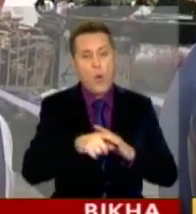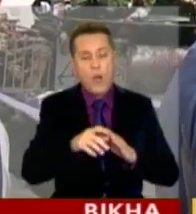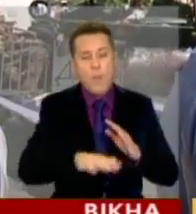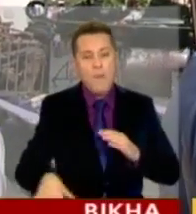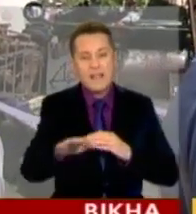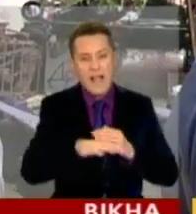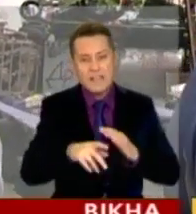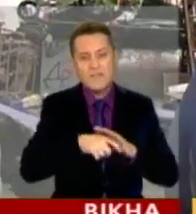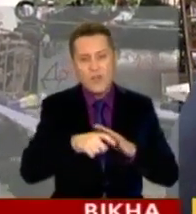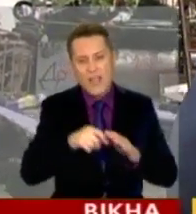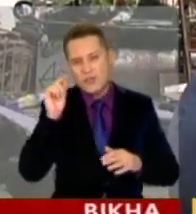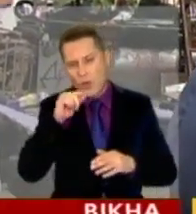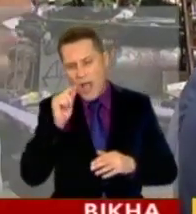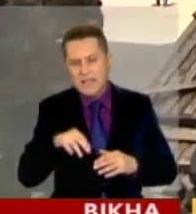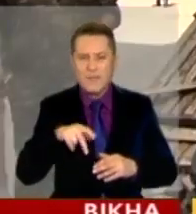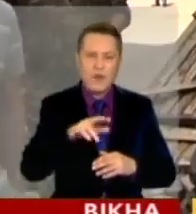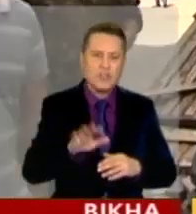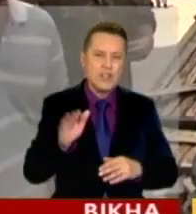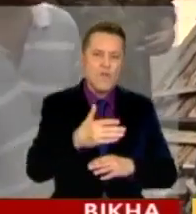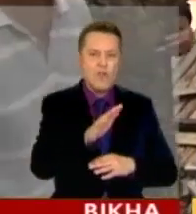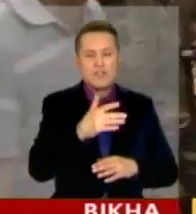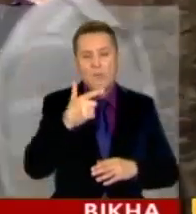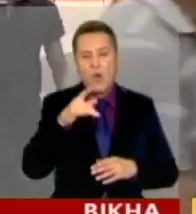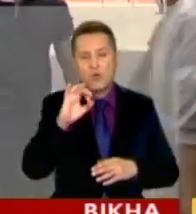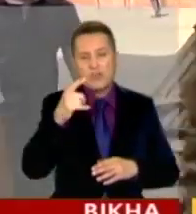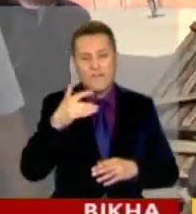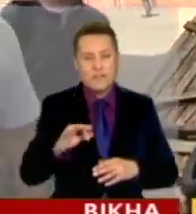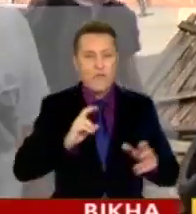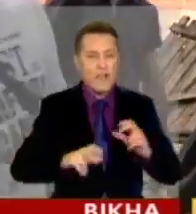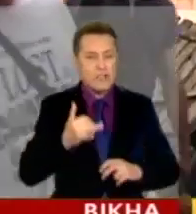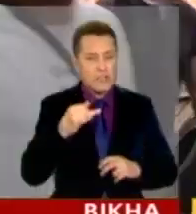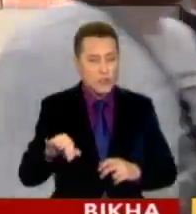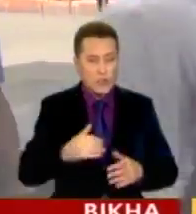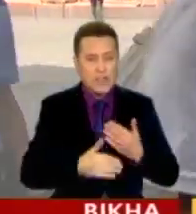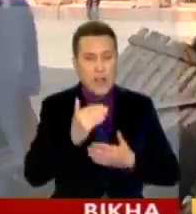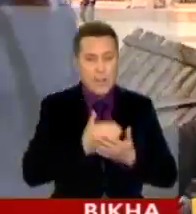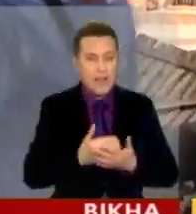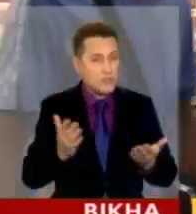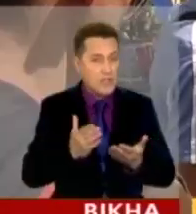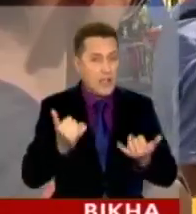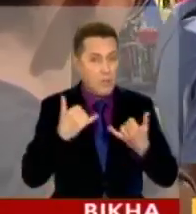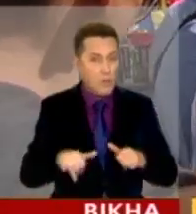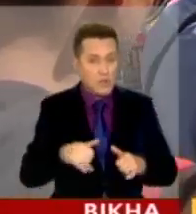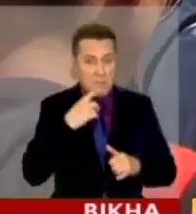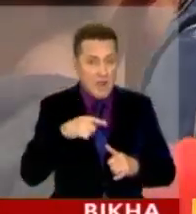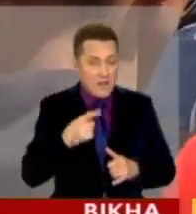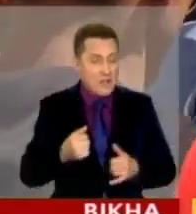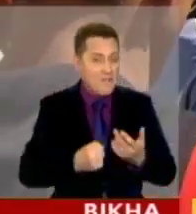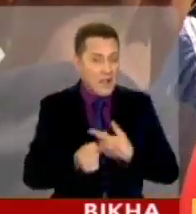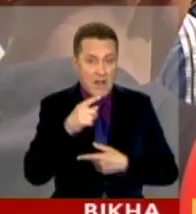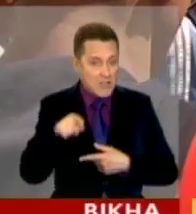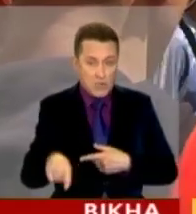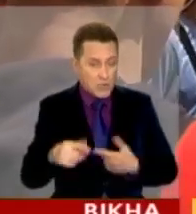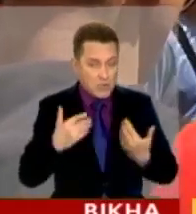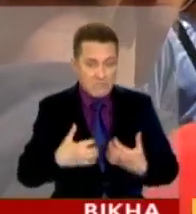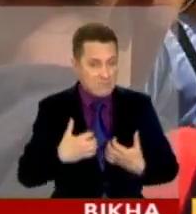із Луганська. Хлопці пройшлися вулицями Грушевської та Інститутської. Вже наприкінці Дмитро з деяким подивом констатує, виявляється, тут не